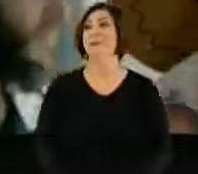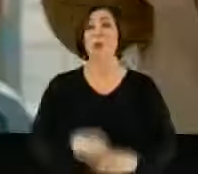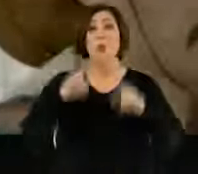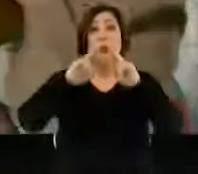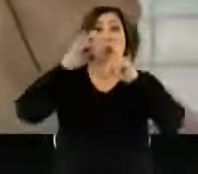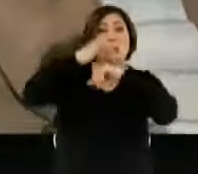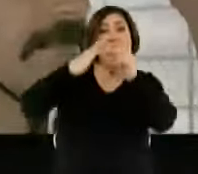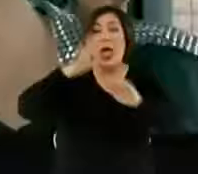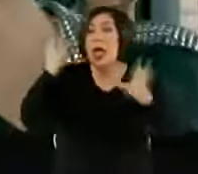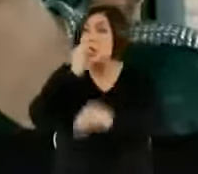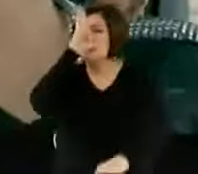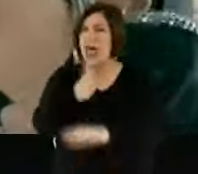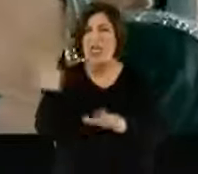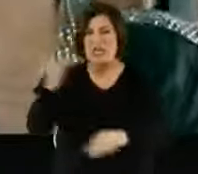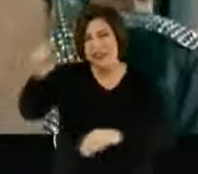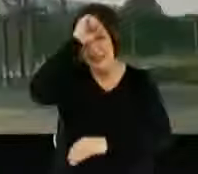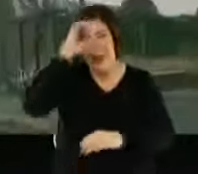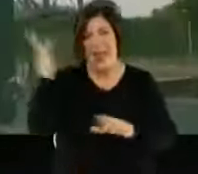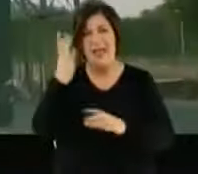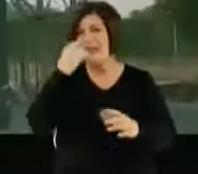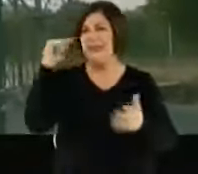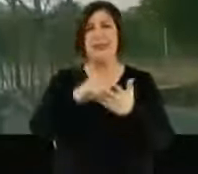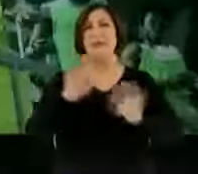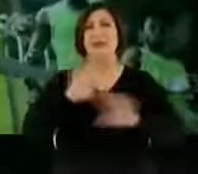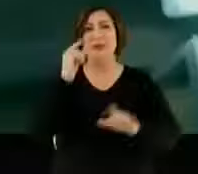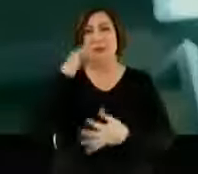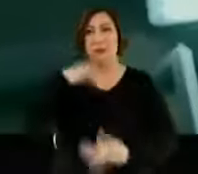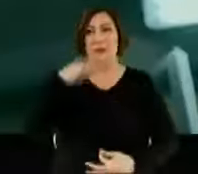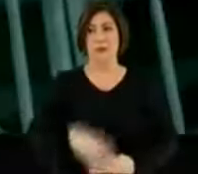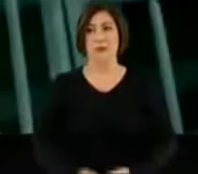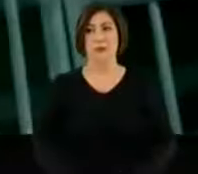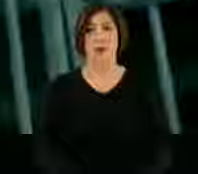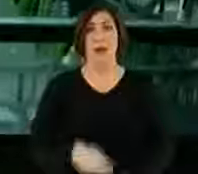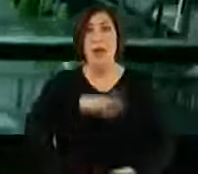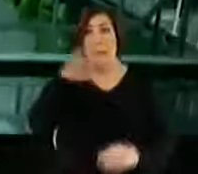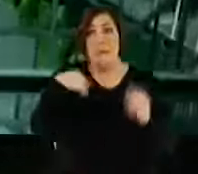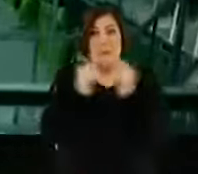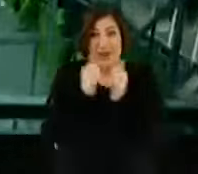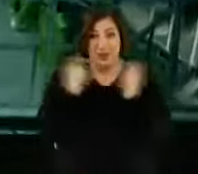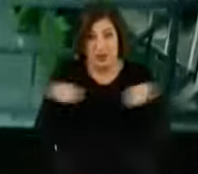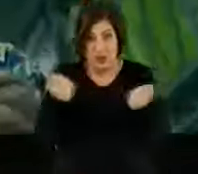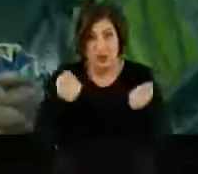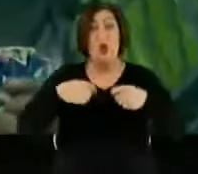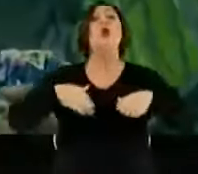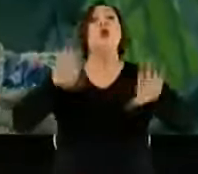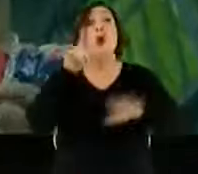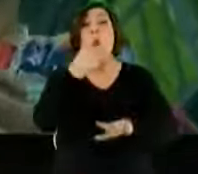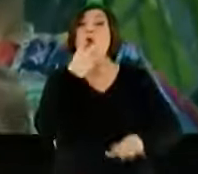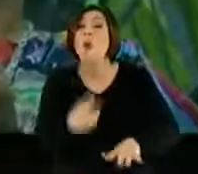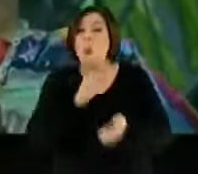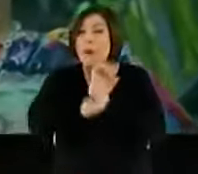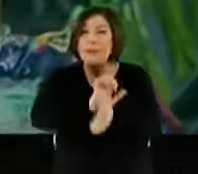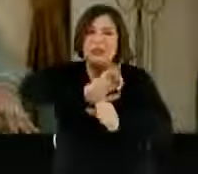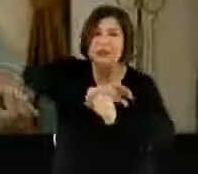Ülkenin en gaddar, en sapık, en vazalin hapishanesi. Ya benimle birlikte çalışırsın ya da o ömür boyu